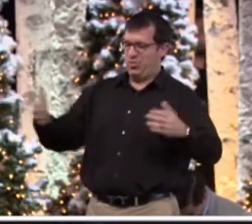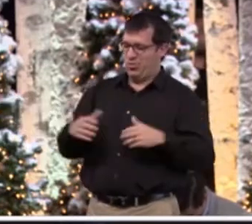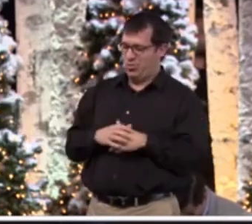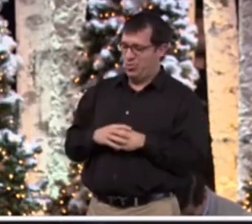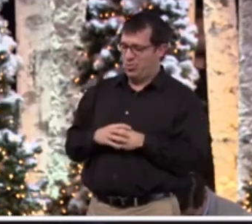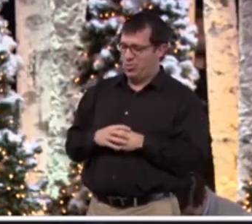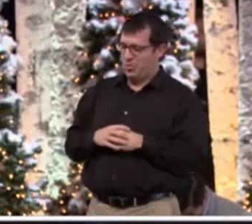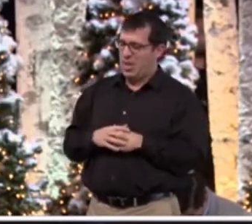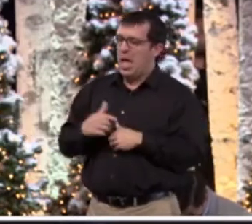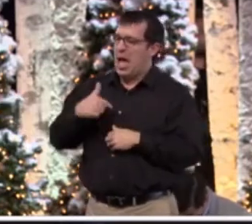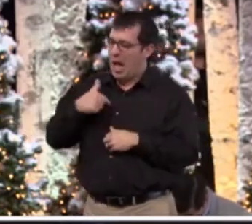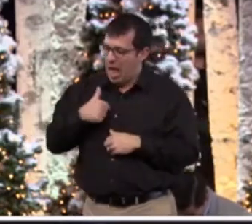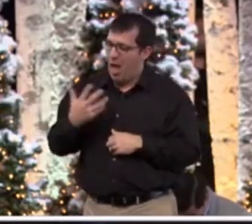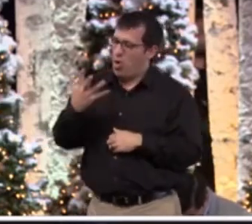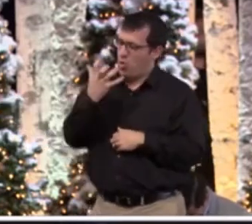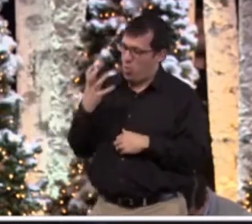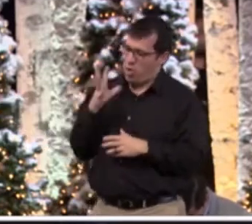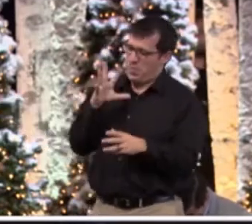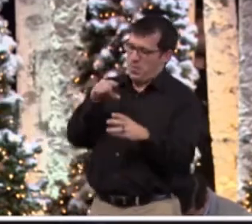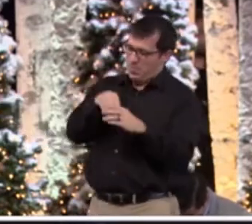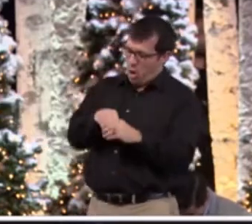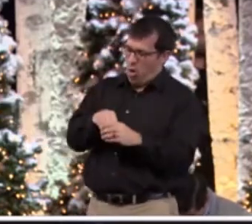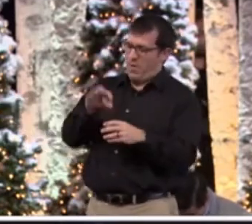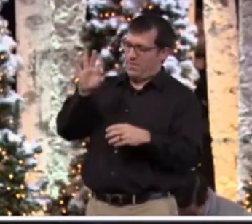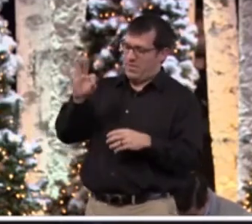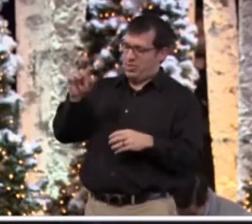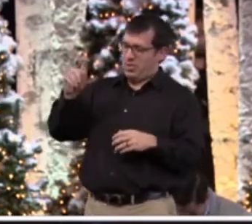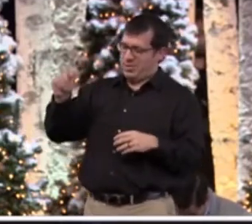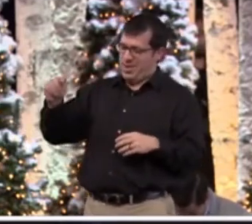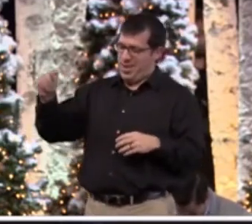म फिनिसिङ द टास्कको हिस्सा बन्न चाहन्छु।